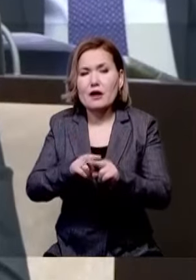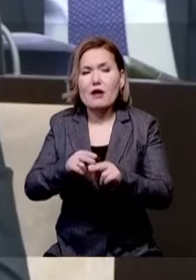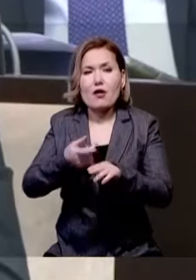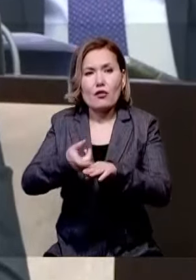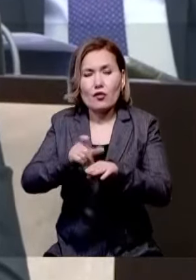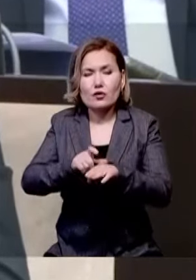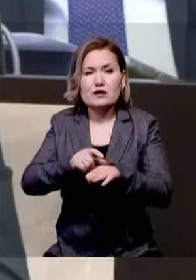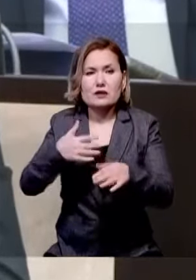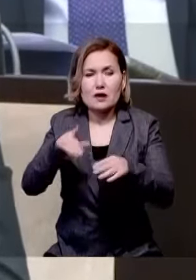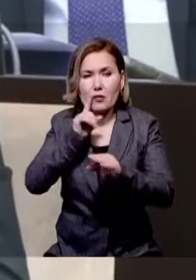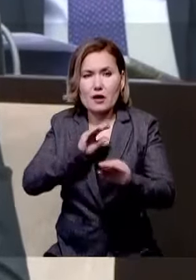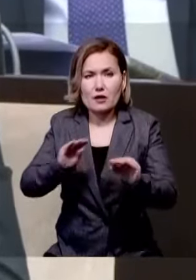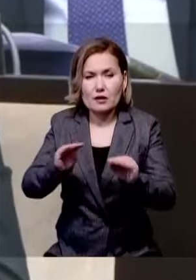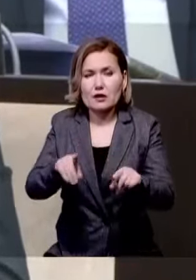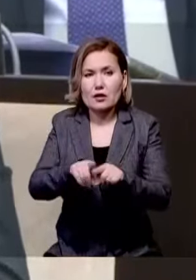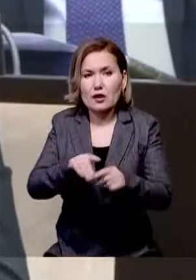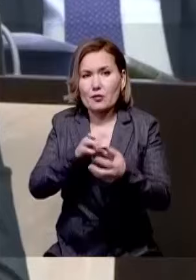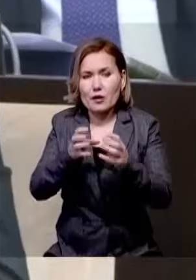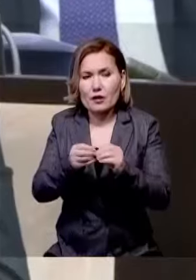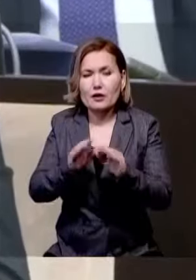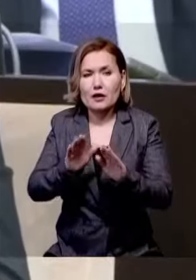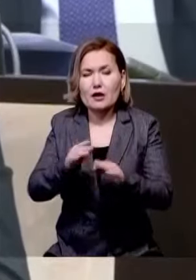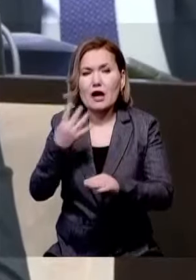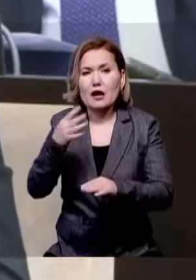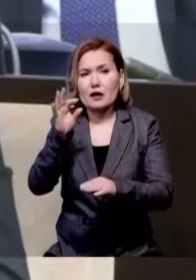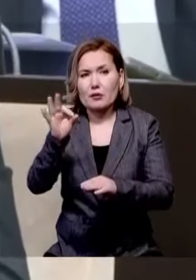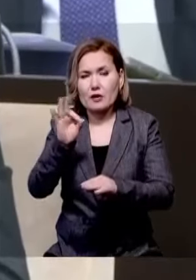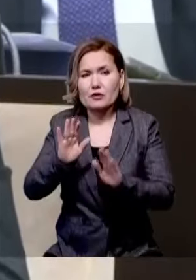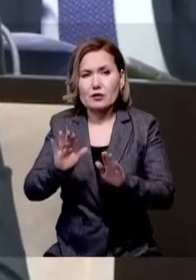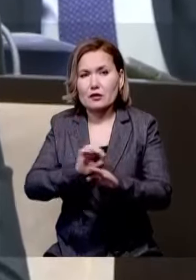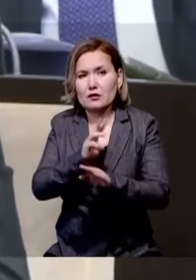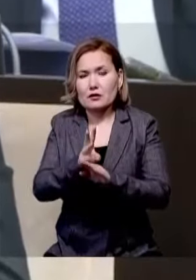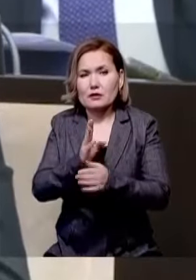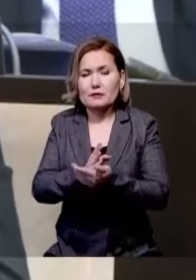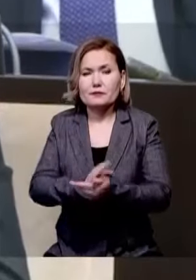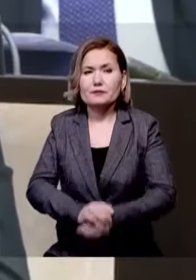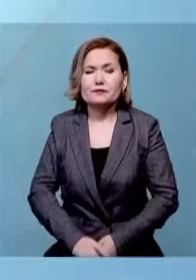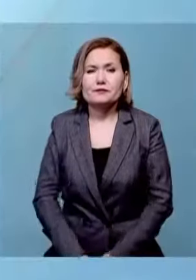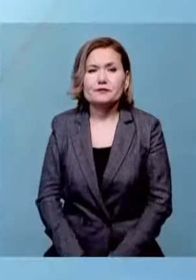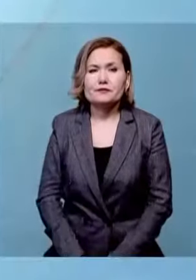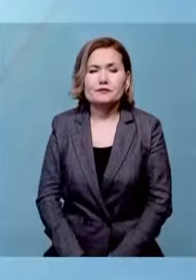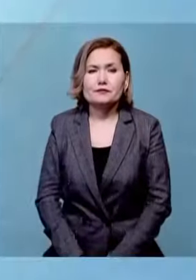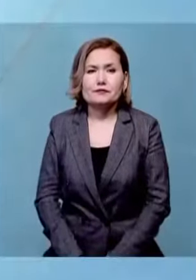әлсіз, жабдықтау нормаларына сәйкестігі тек 40% ғана құрайды.